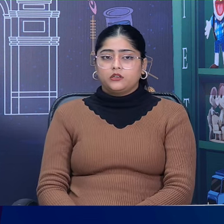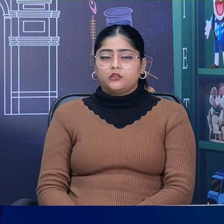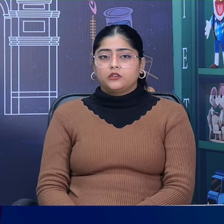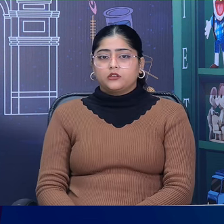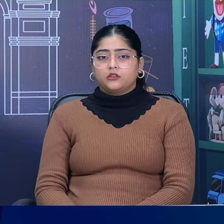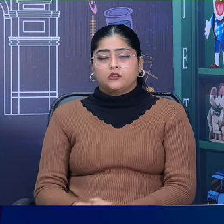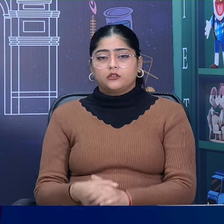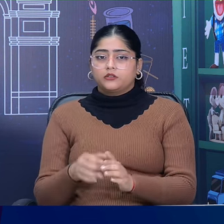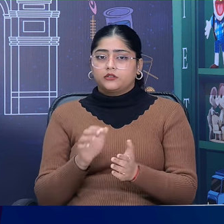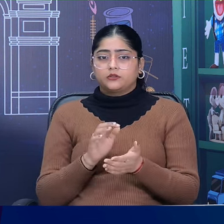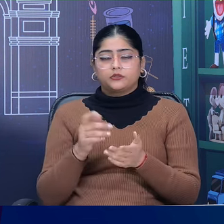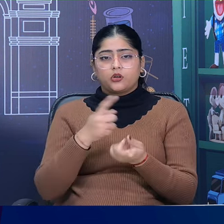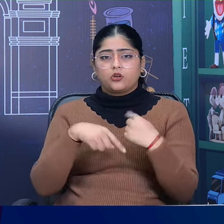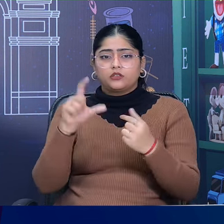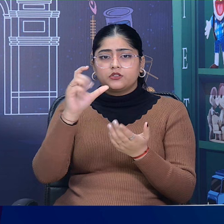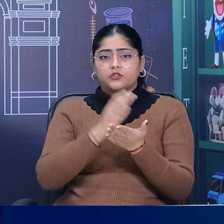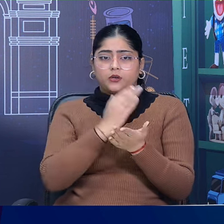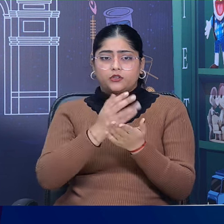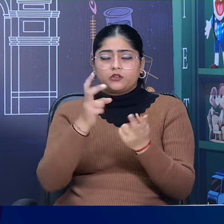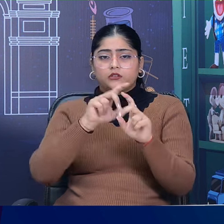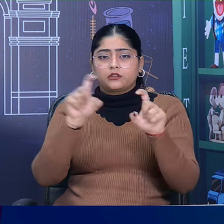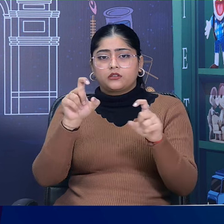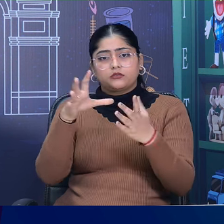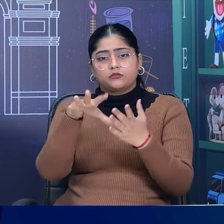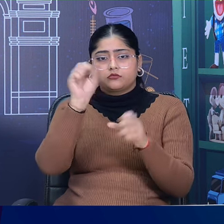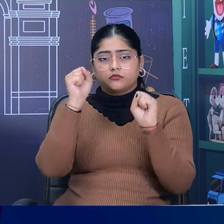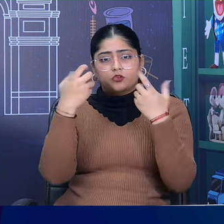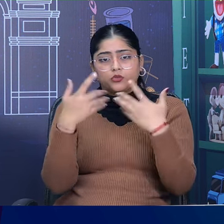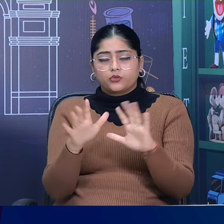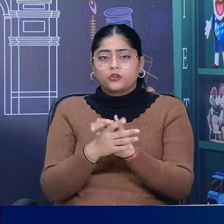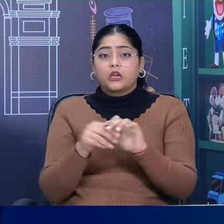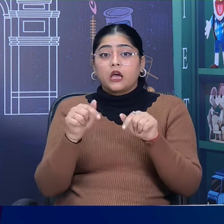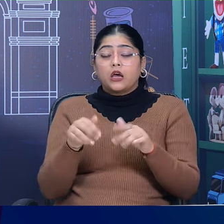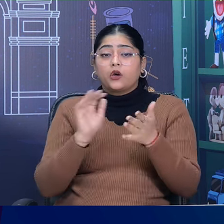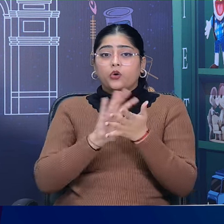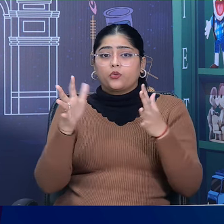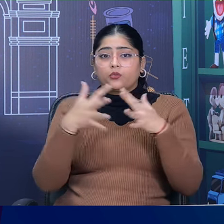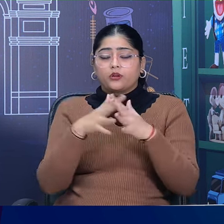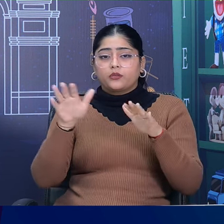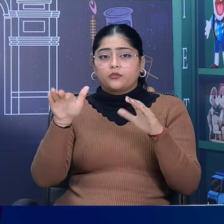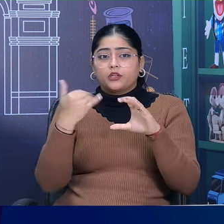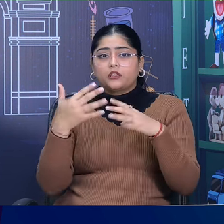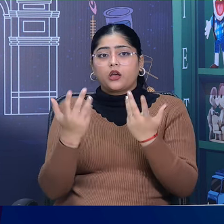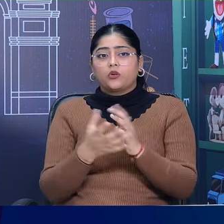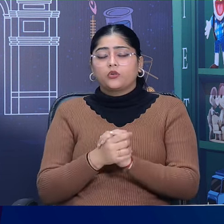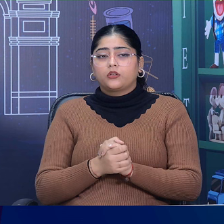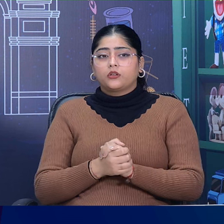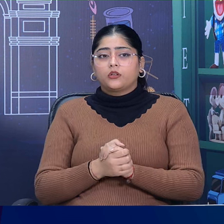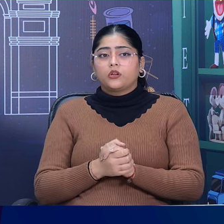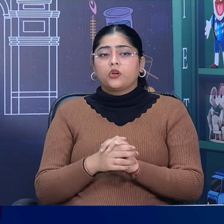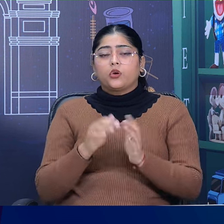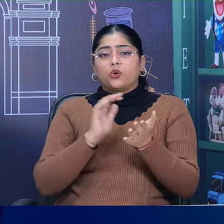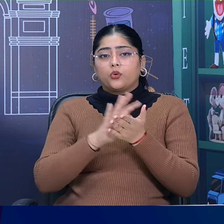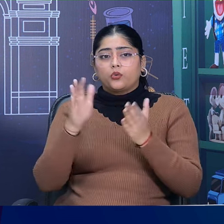बच्चों आपने चैप्टर बहुत अच्छे से समझ लिया ऐसे आप मैं आपको यह भी बता दूं कि किस तरह से आप यह होमवर्क हमें भेज सकते हैं तो होमवर्क सबमिशन